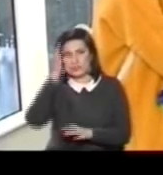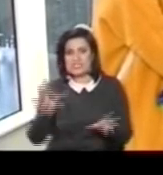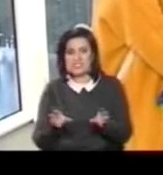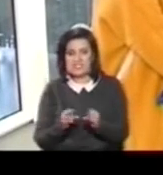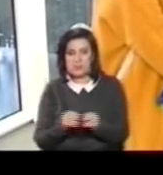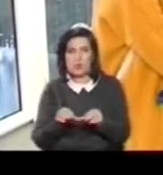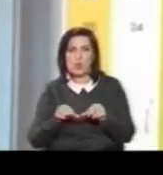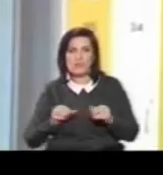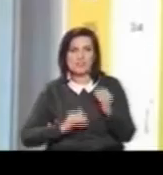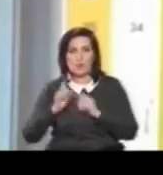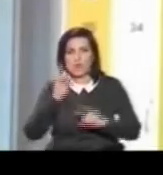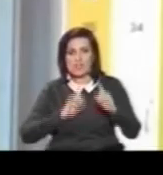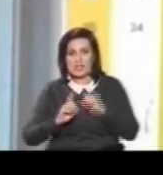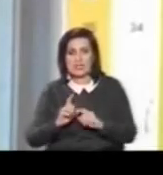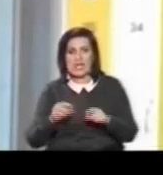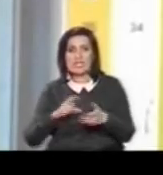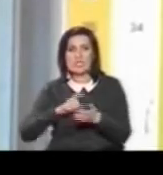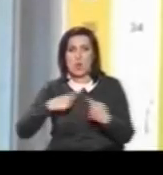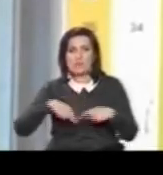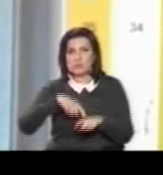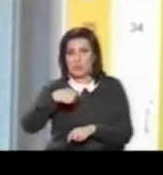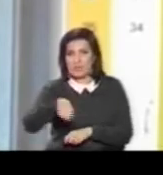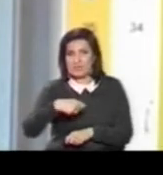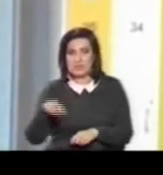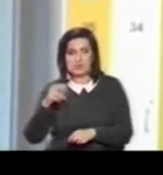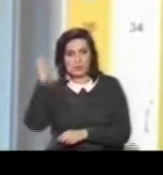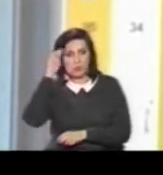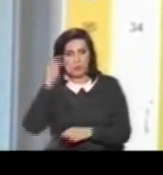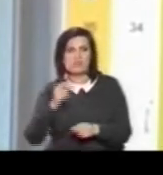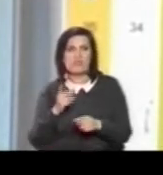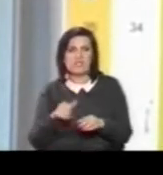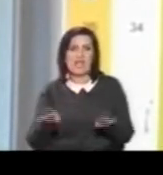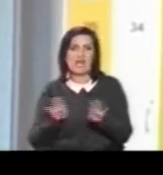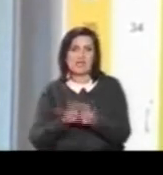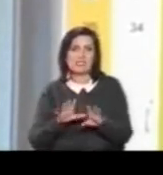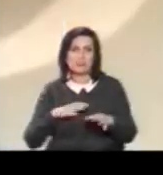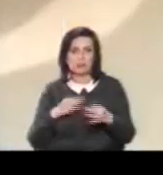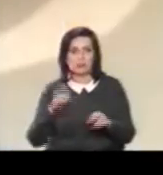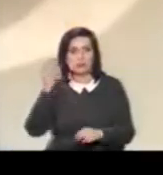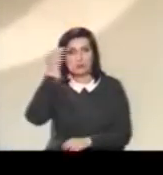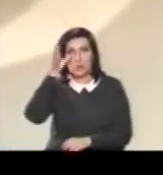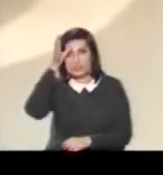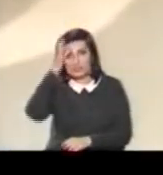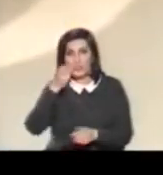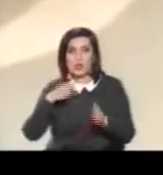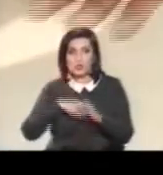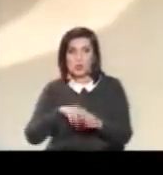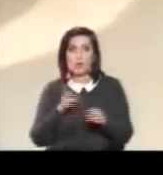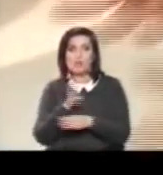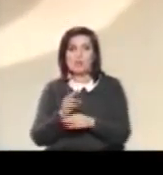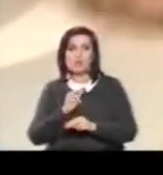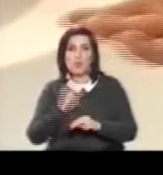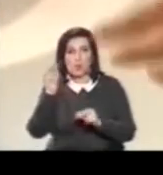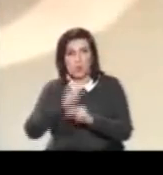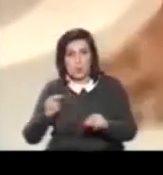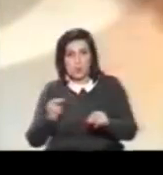спільно із Комітетом Верховної Ради та Офісом Президента, щоб в учнів на карантині був доступ до освіти. Саме тому відеоуроки